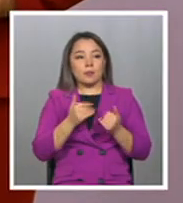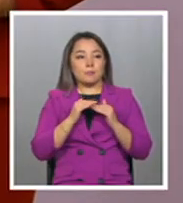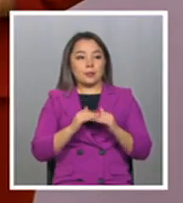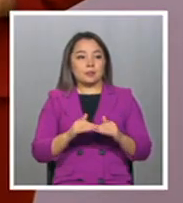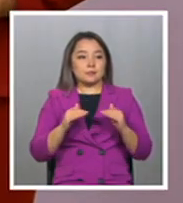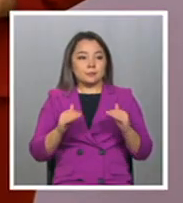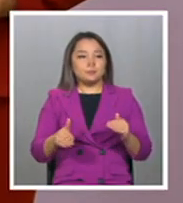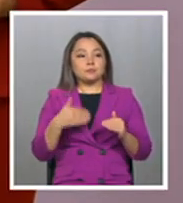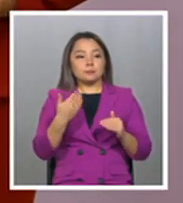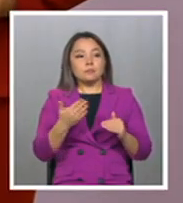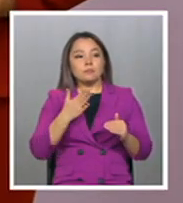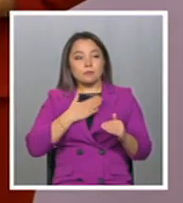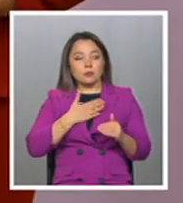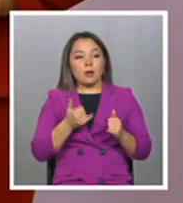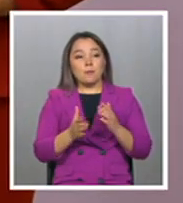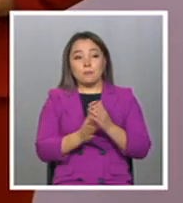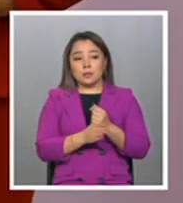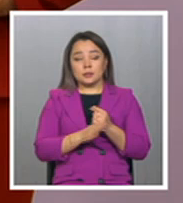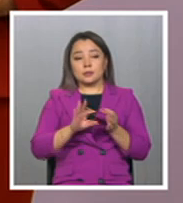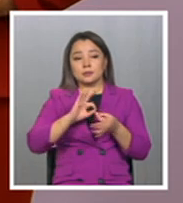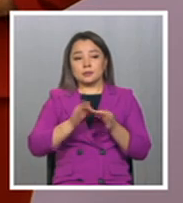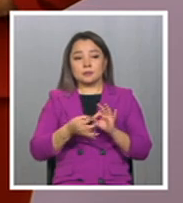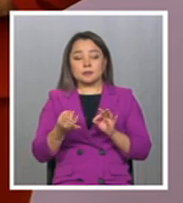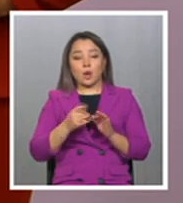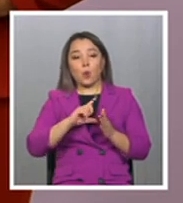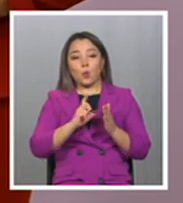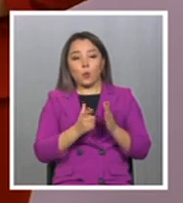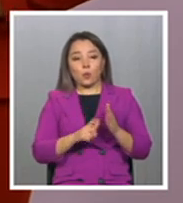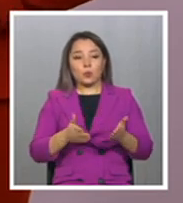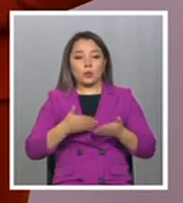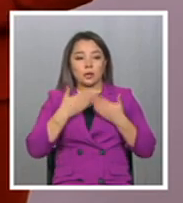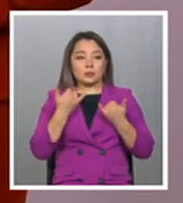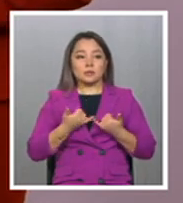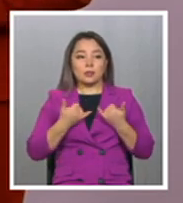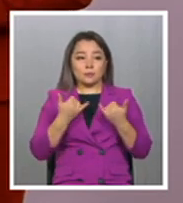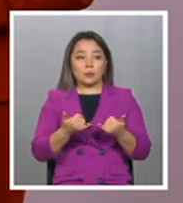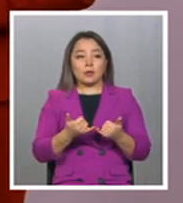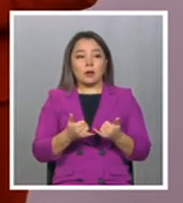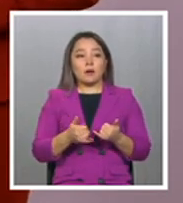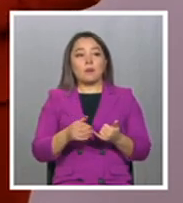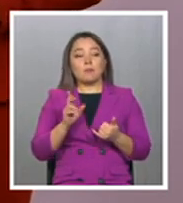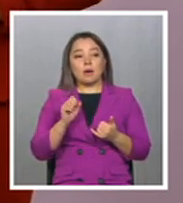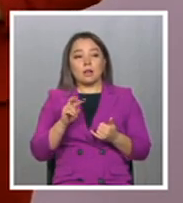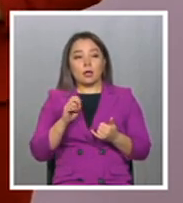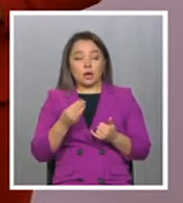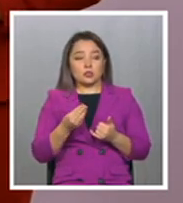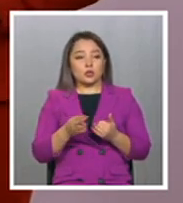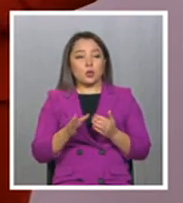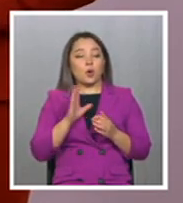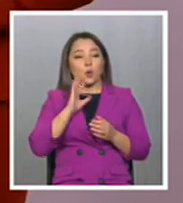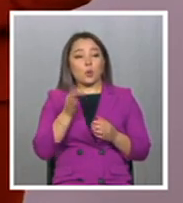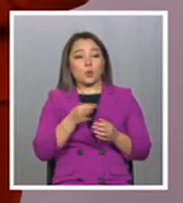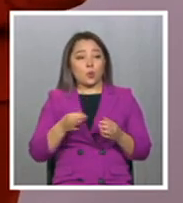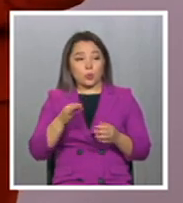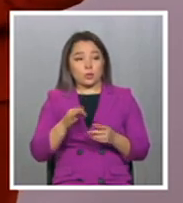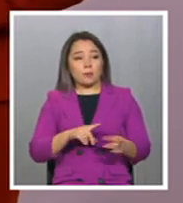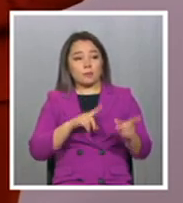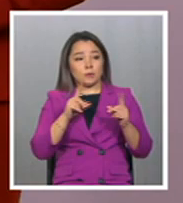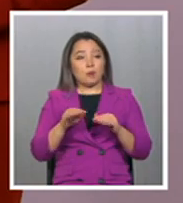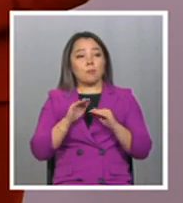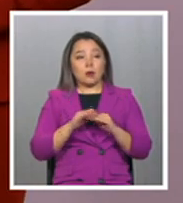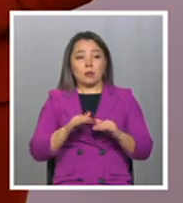мен сендерге Балқаш көлі туралы өлеңді оқып берейін. Балқаш көлге барайық. Балалар